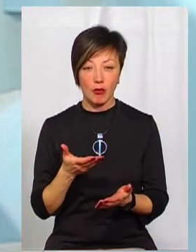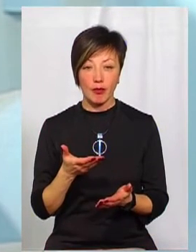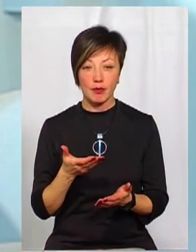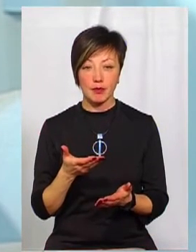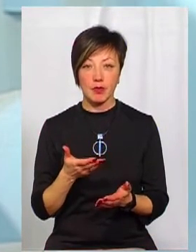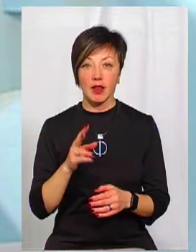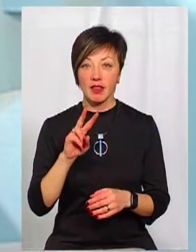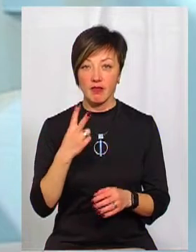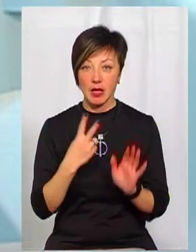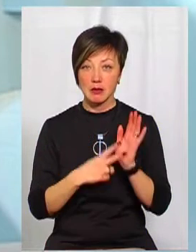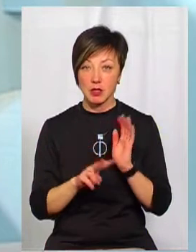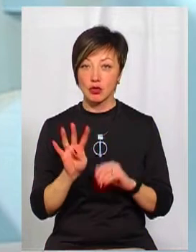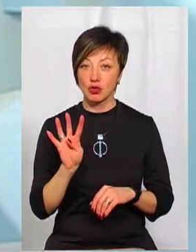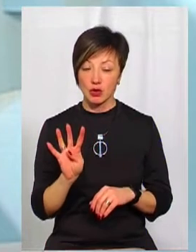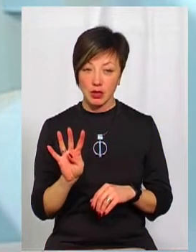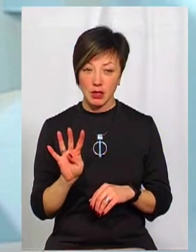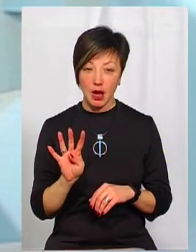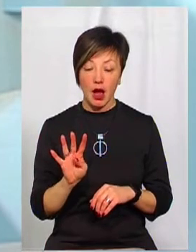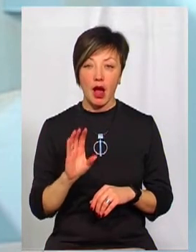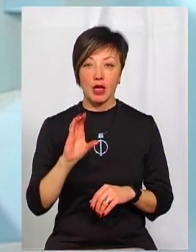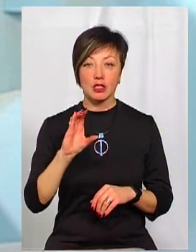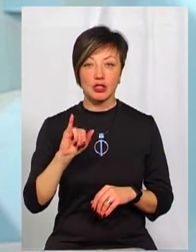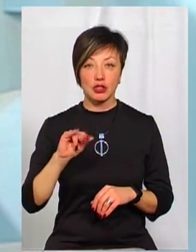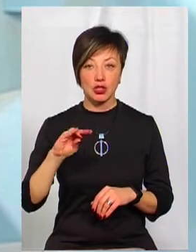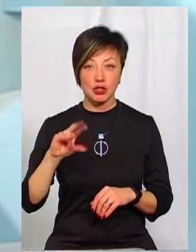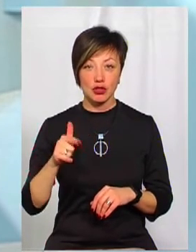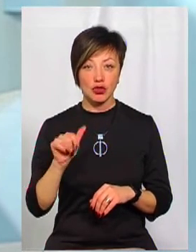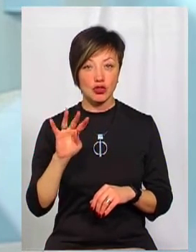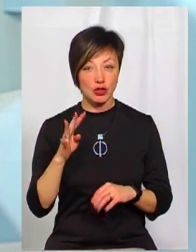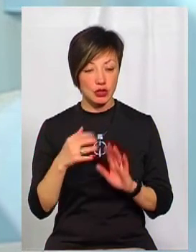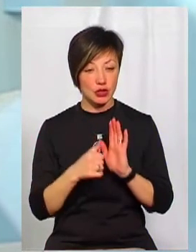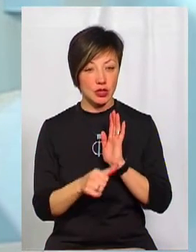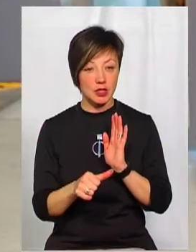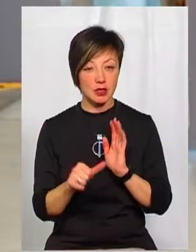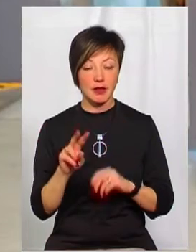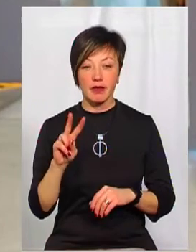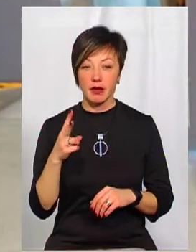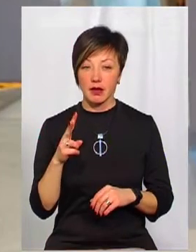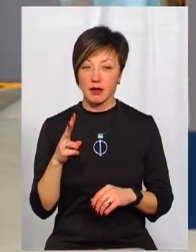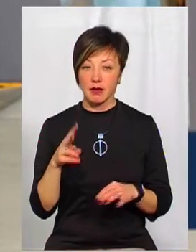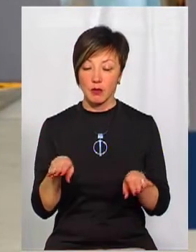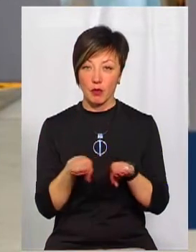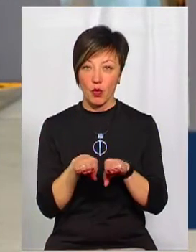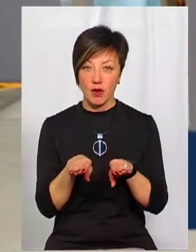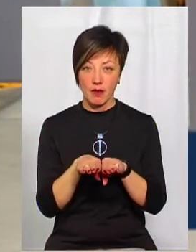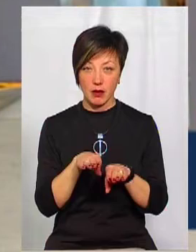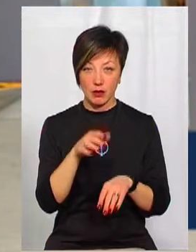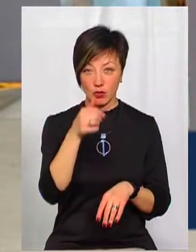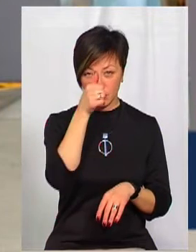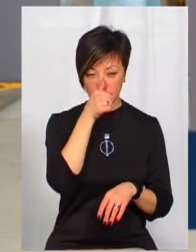За грудень було 2,74, так? А за січень 4,60. От майже на 2 гривні порівняно з